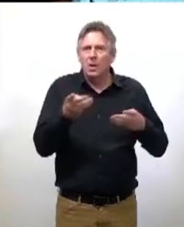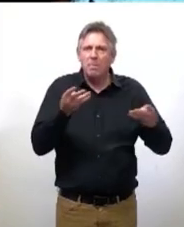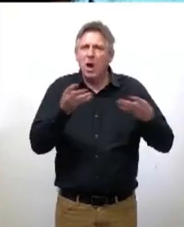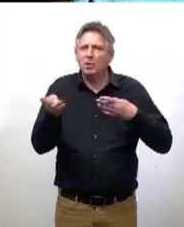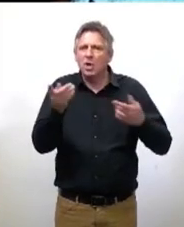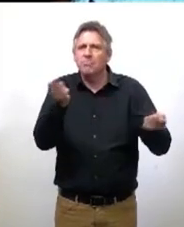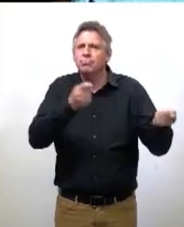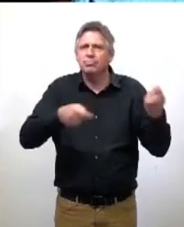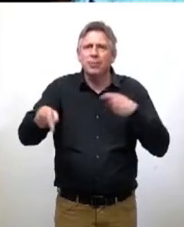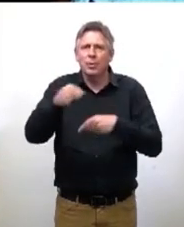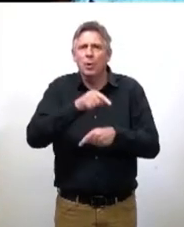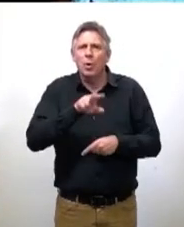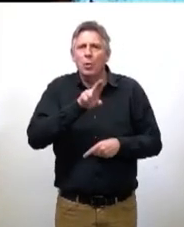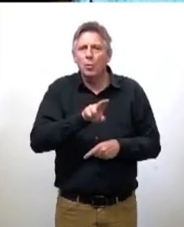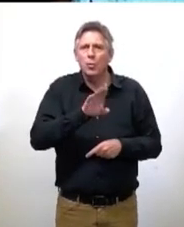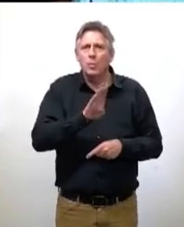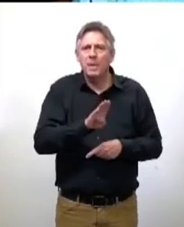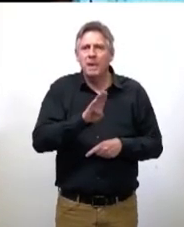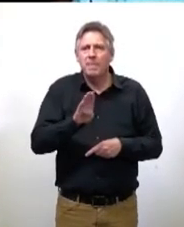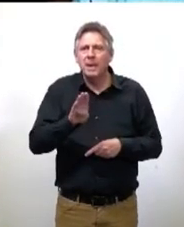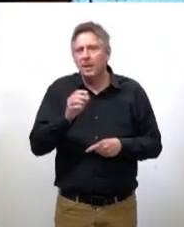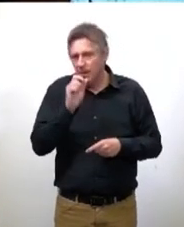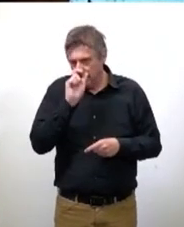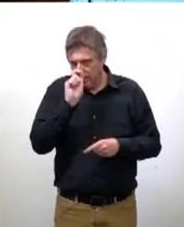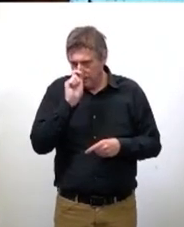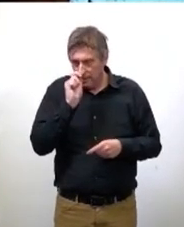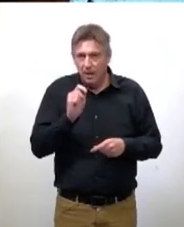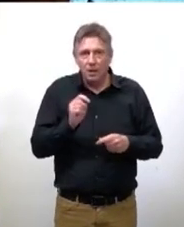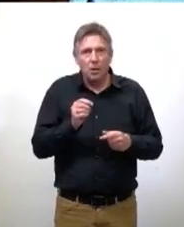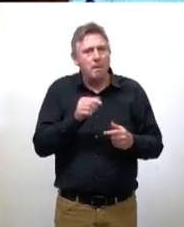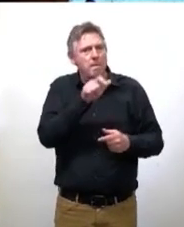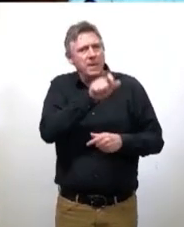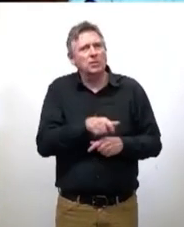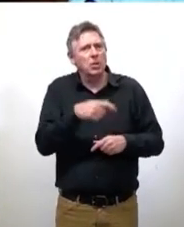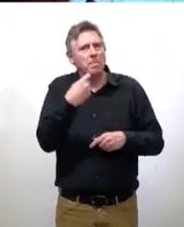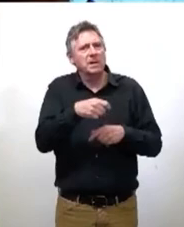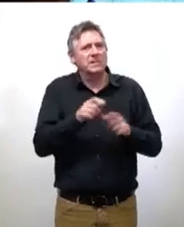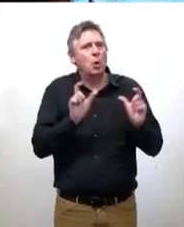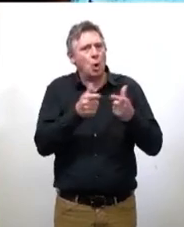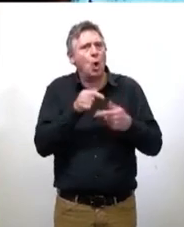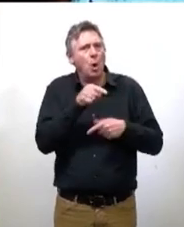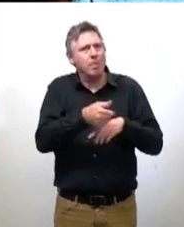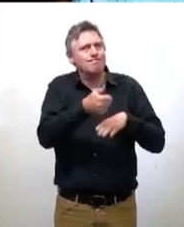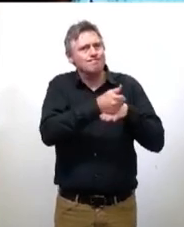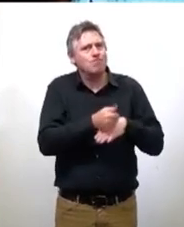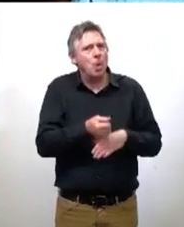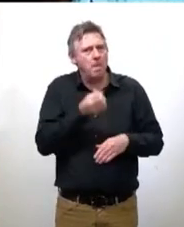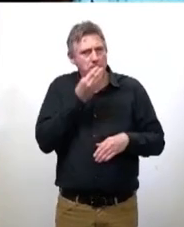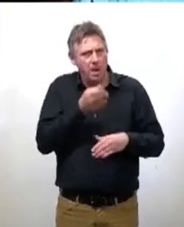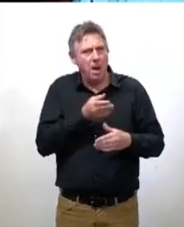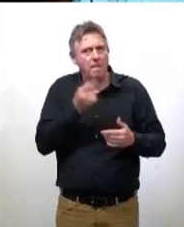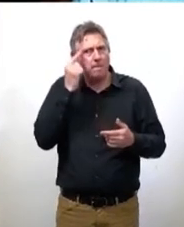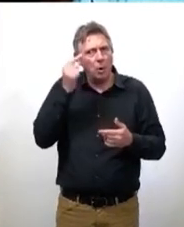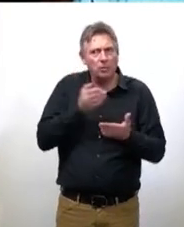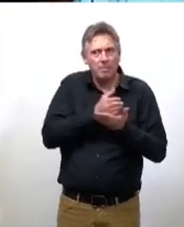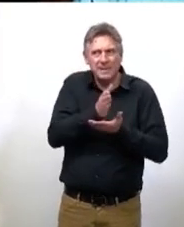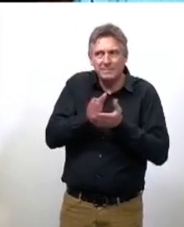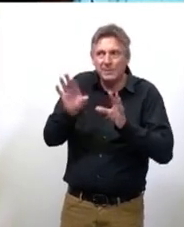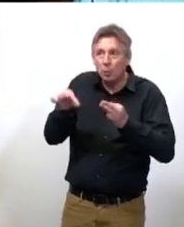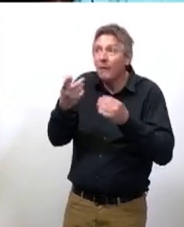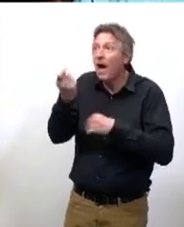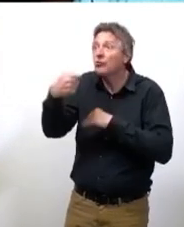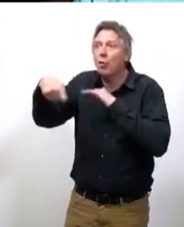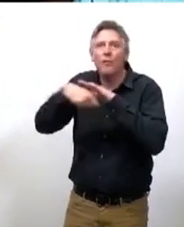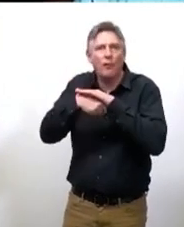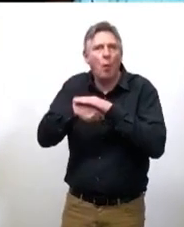de l'UBB, il est évident qu'en tant que bon président de club, il est naturel d'évoquer toutes les pistes imaginables pour trouver des fonds